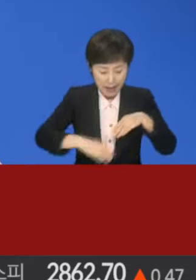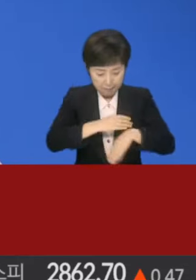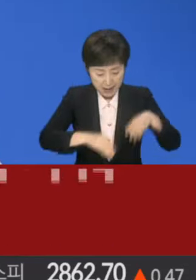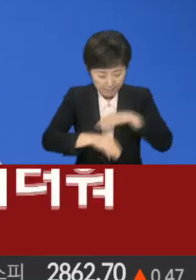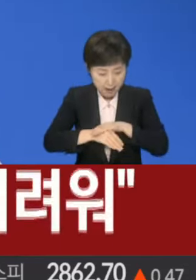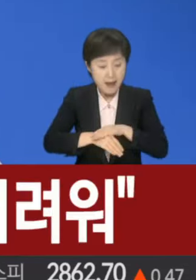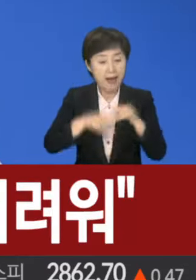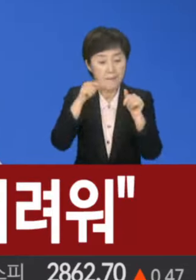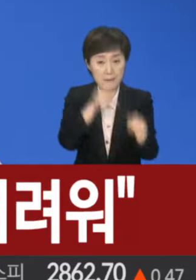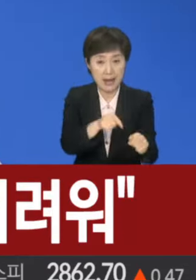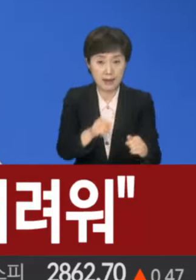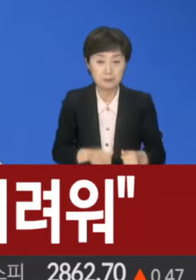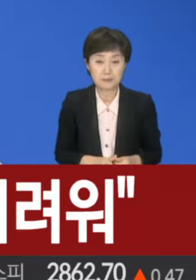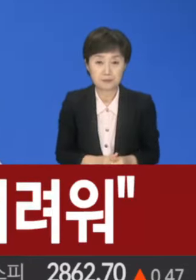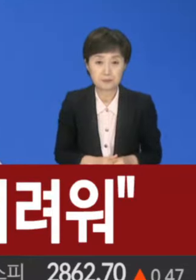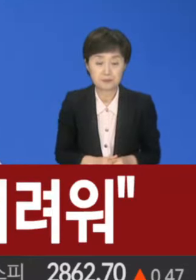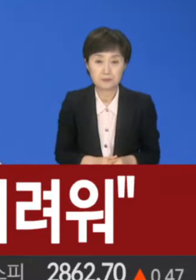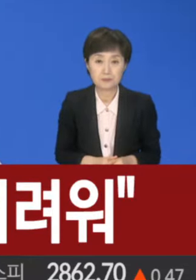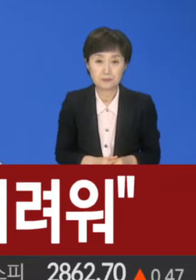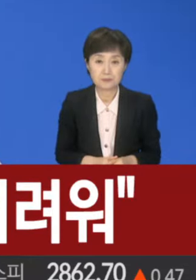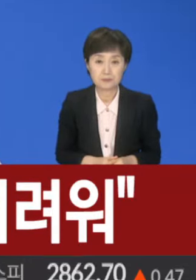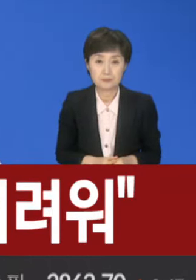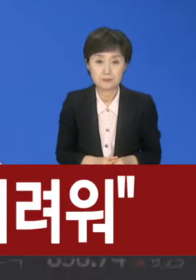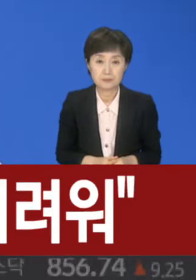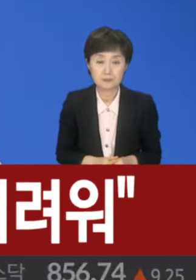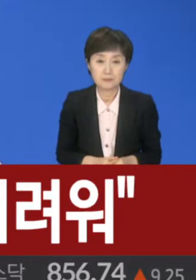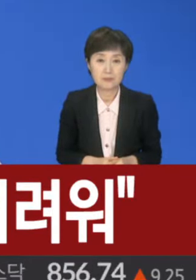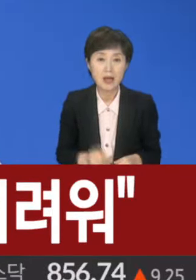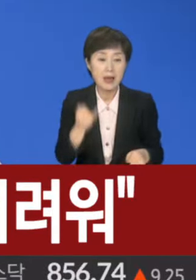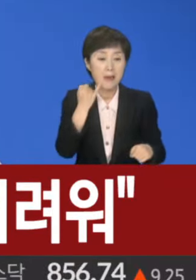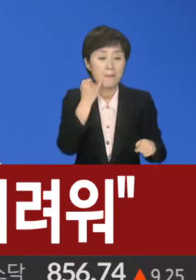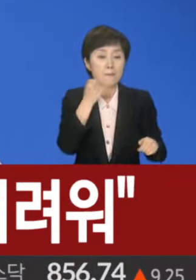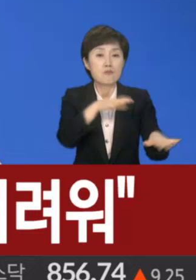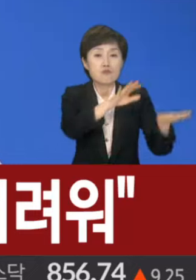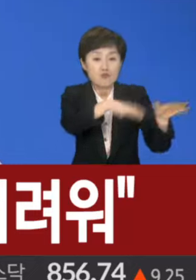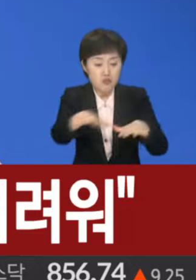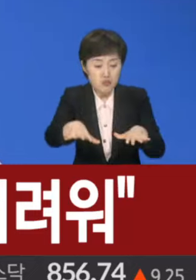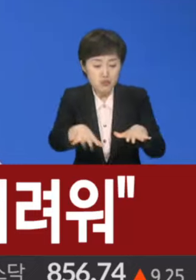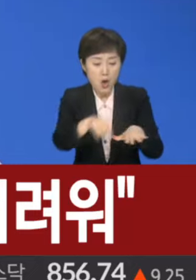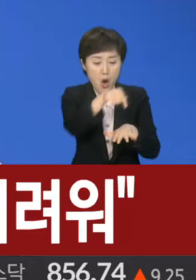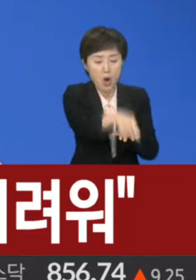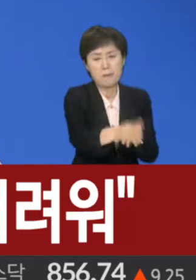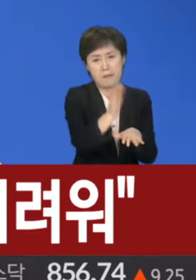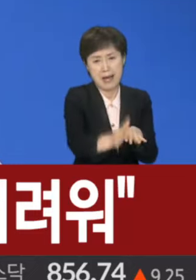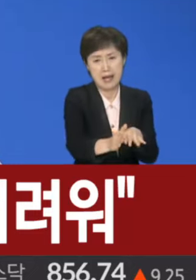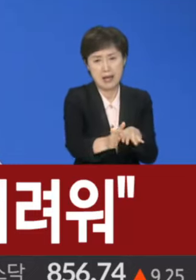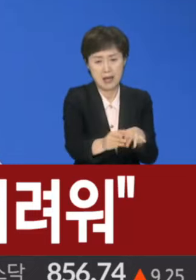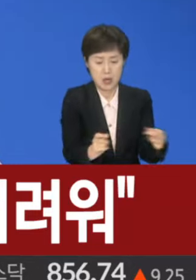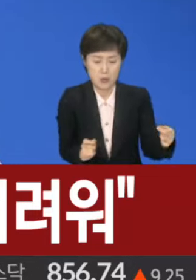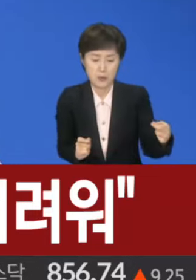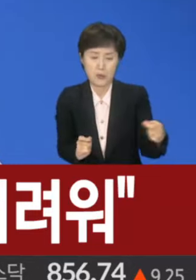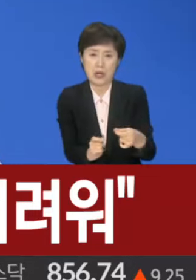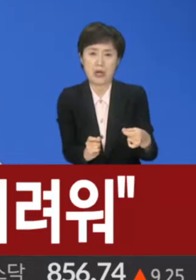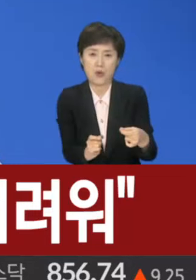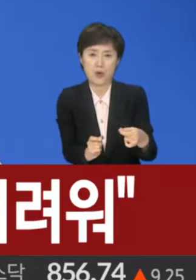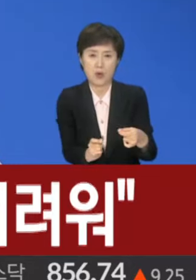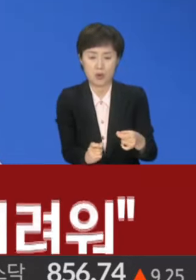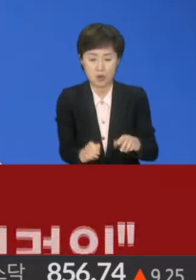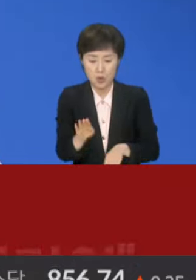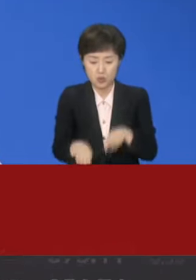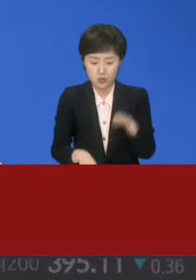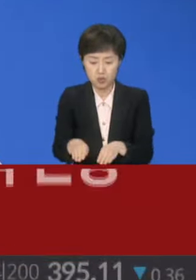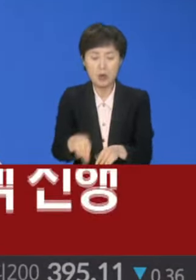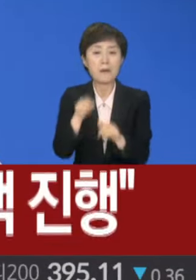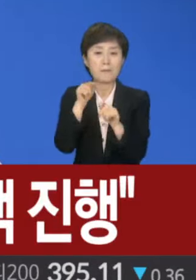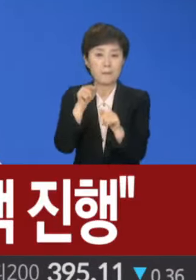지원하라는 지시를 하였습니다. 즉 수중이 아닌 수변에서 장화 높이까지 들어갈 수 있다며 그 한계를 설정해